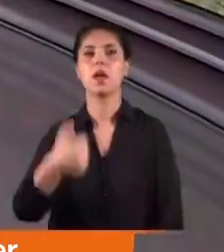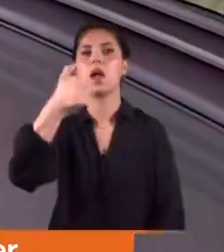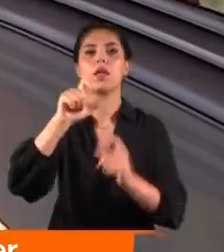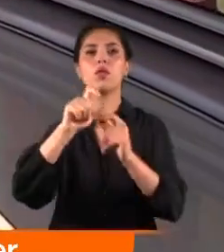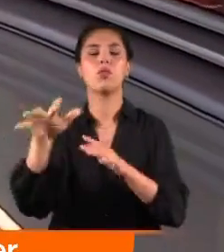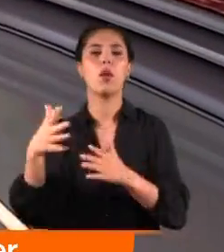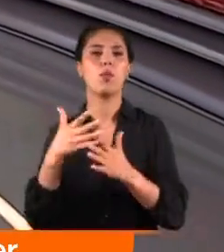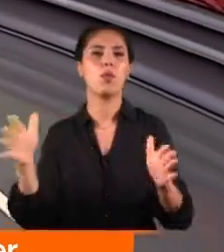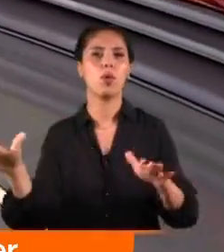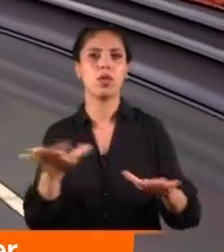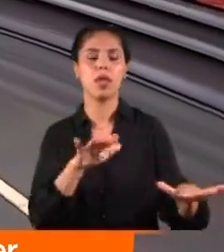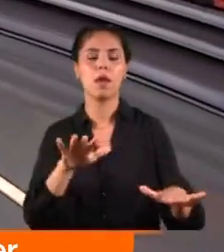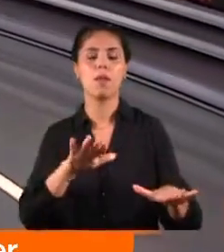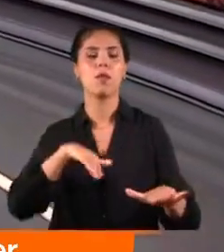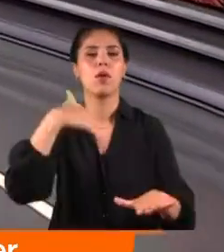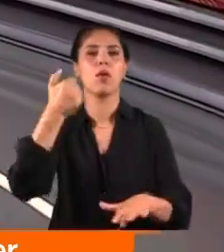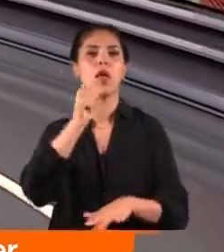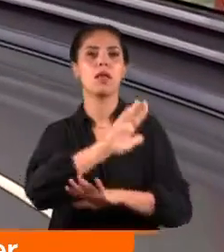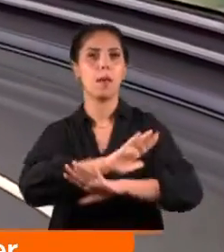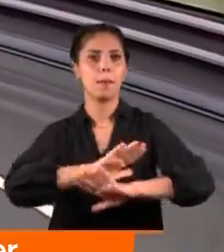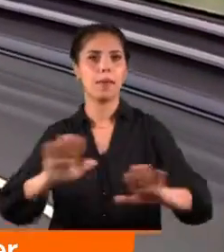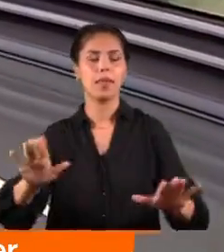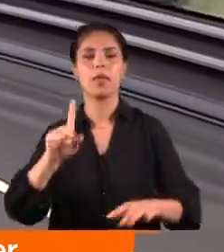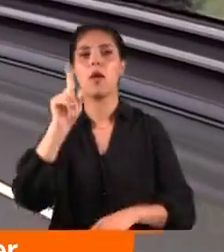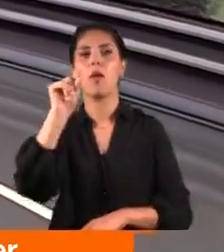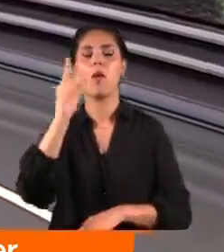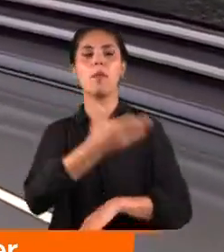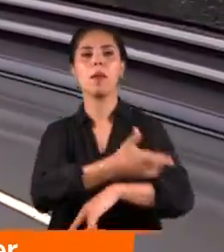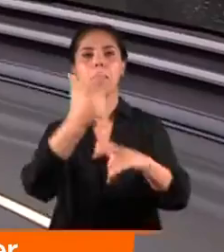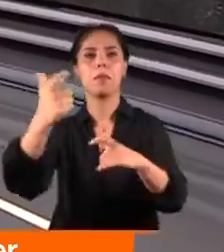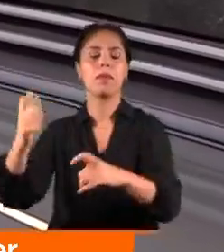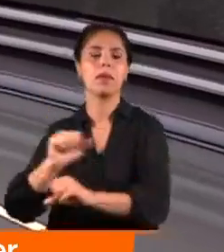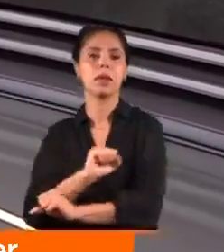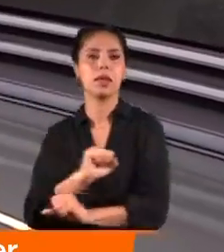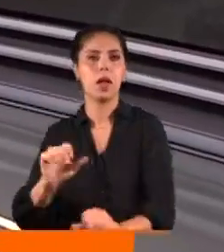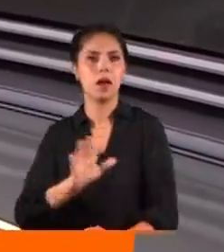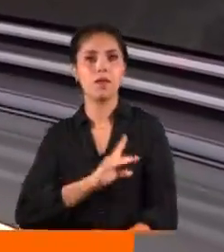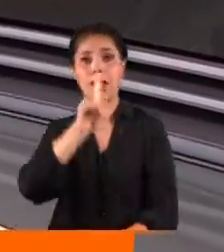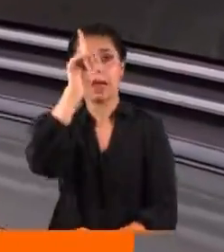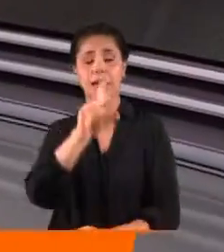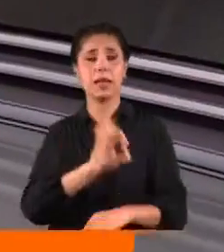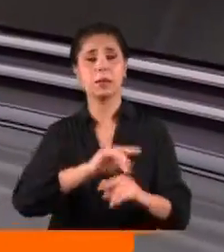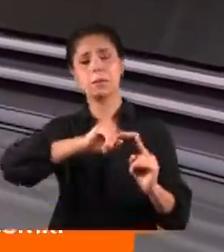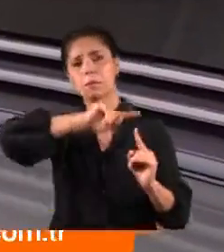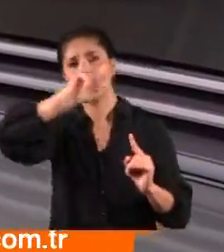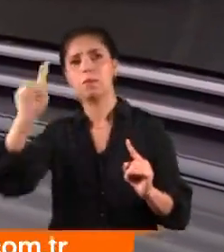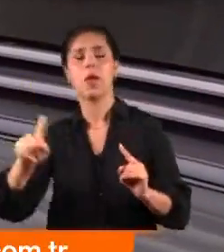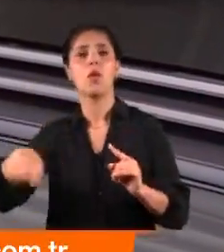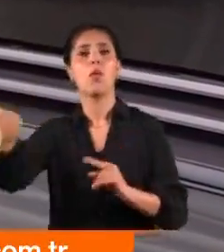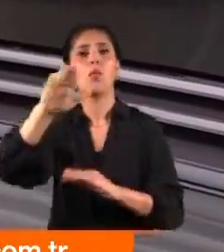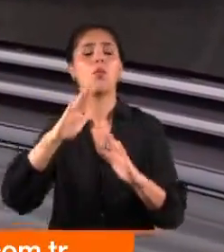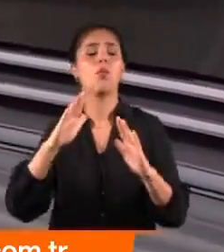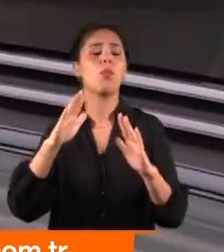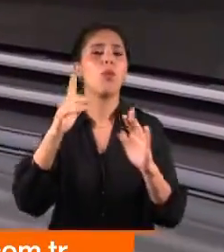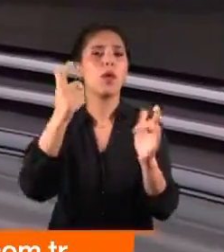6 Şubat'taki büyük depremin üzerinden 6 ay geçti. 11 kenti birden vurmuştu felaket ve ilk andan itibaren kentlerin yeniden